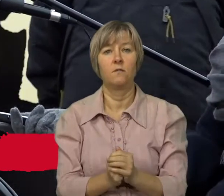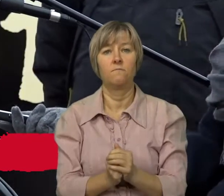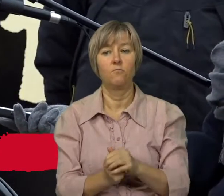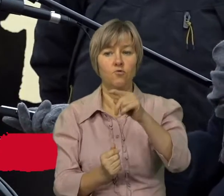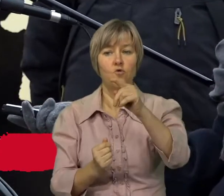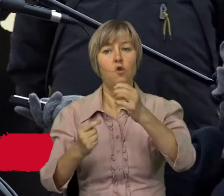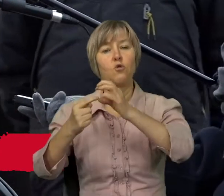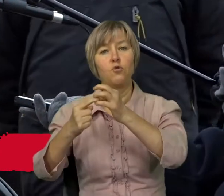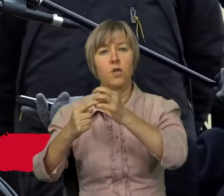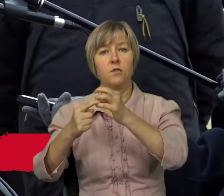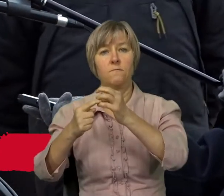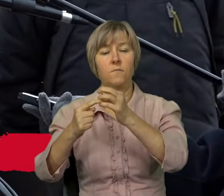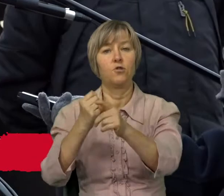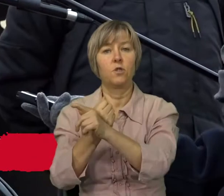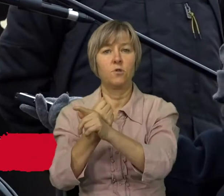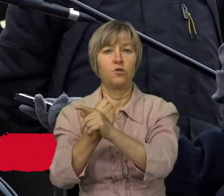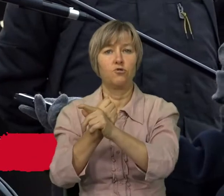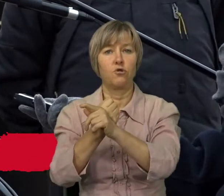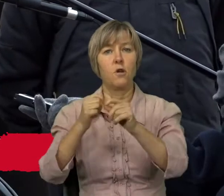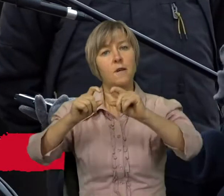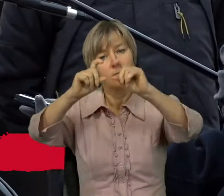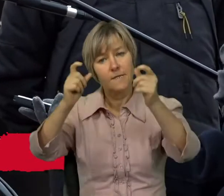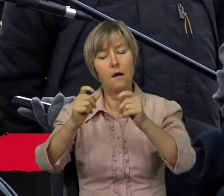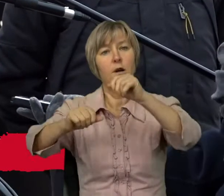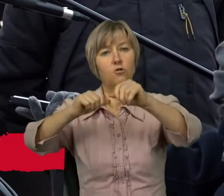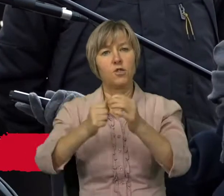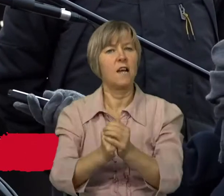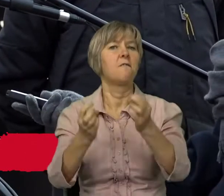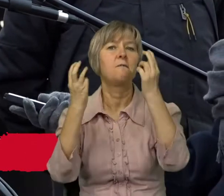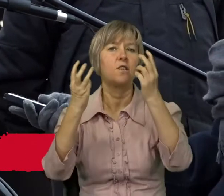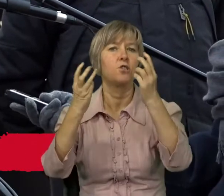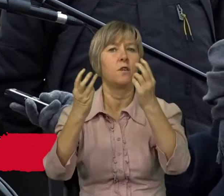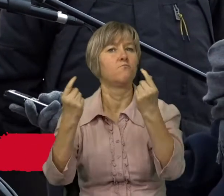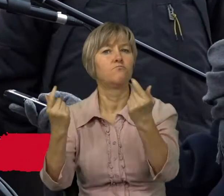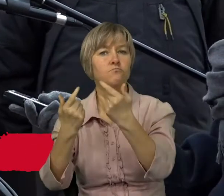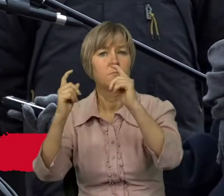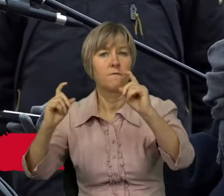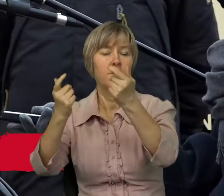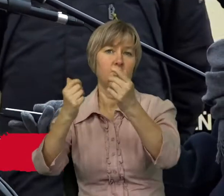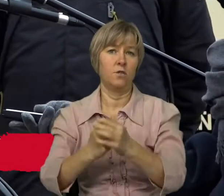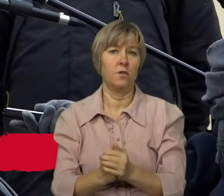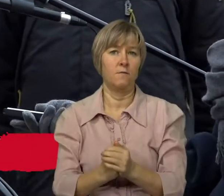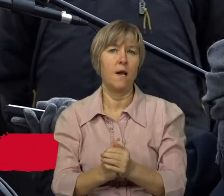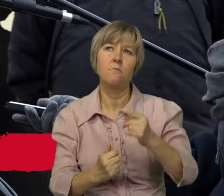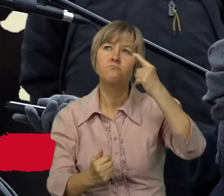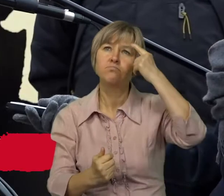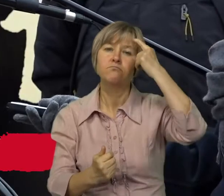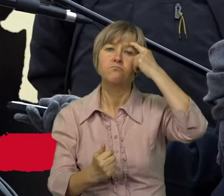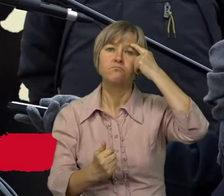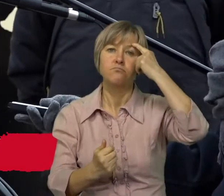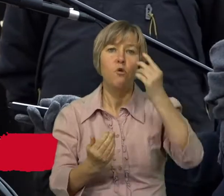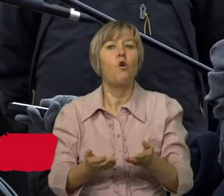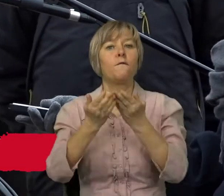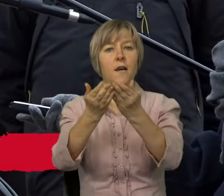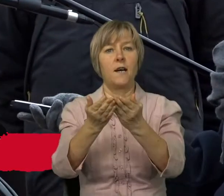okrągła 50. rocznica to bardzo ważne wydarzenie, nie tylko po to, żeby przypomnieć ofiary